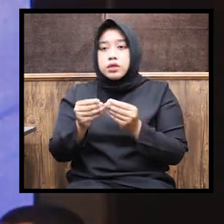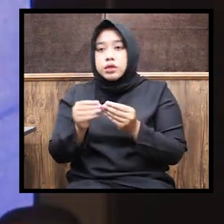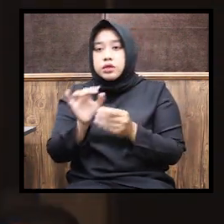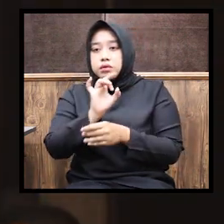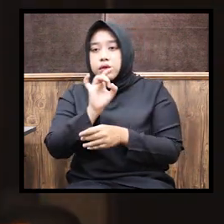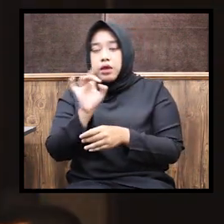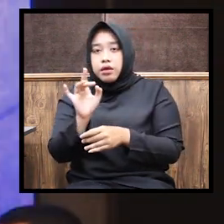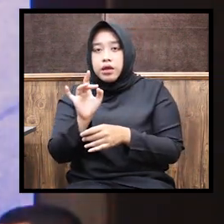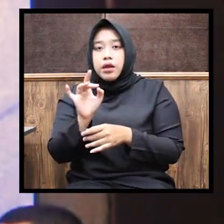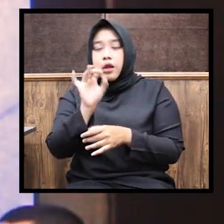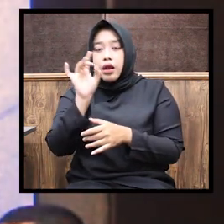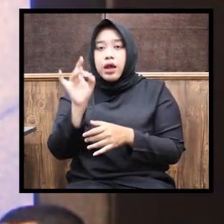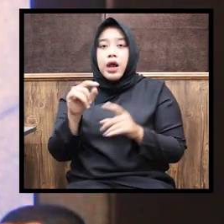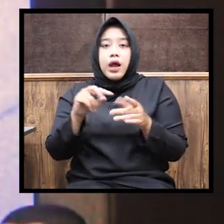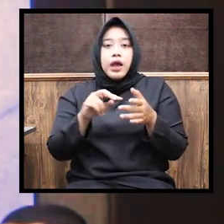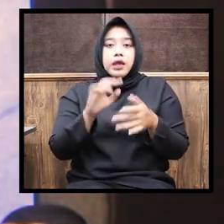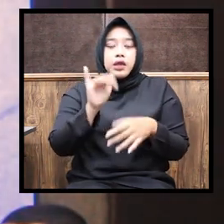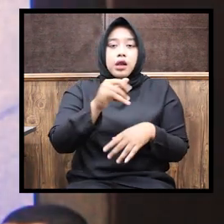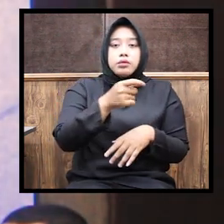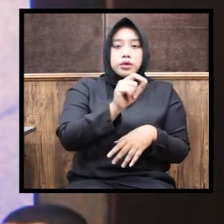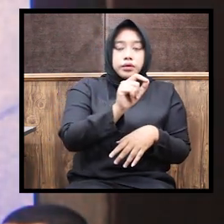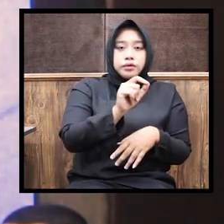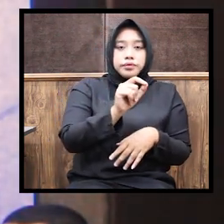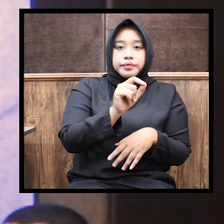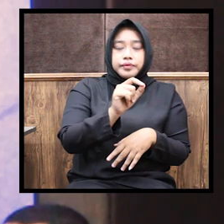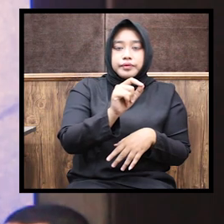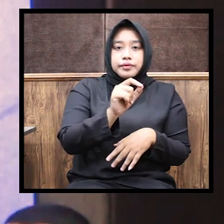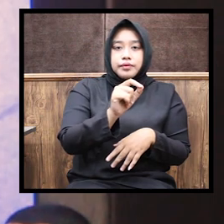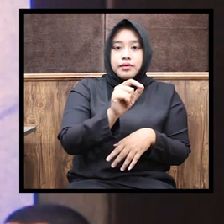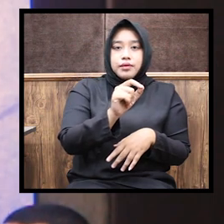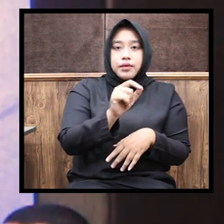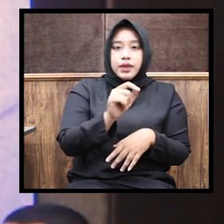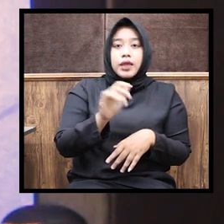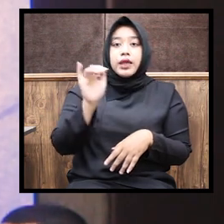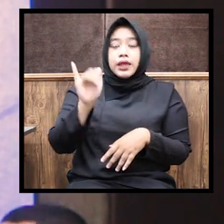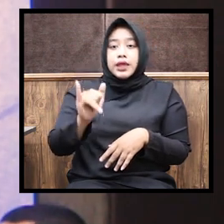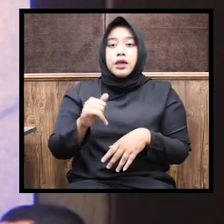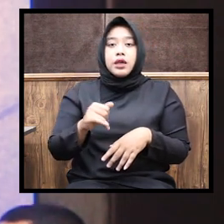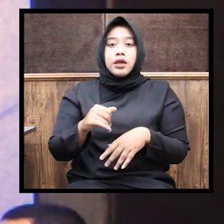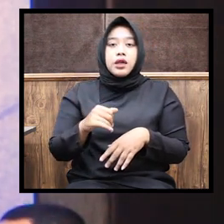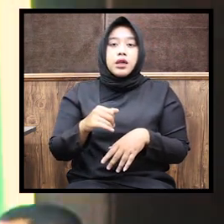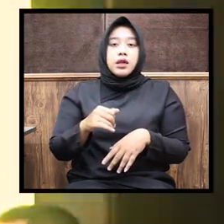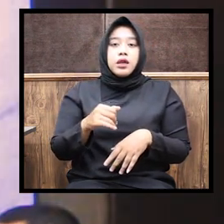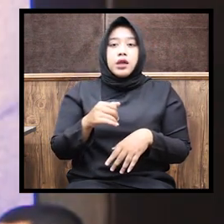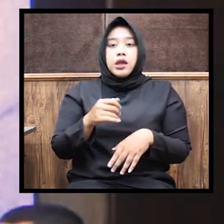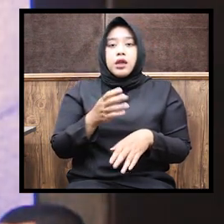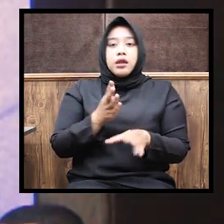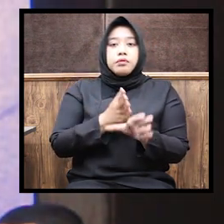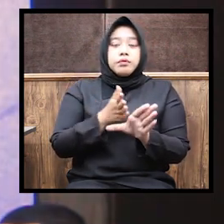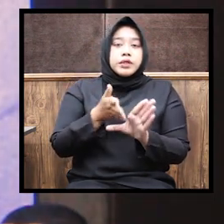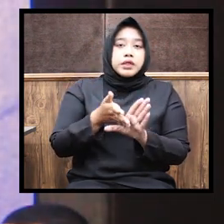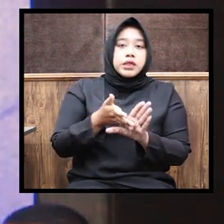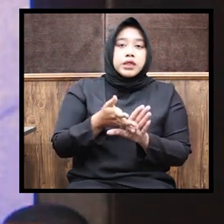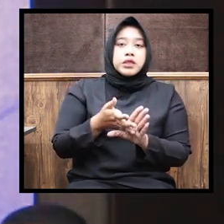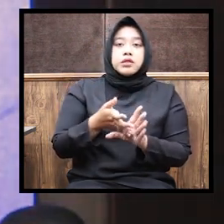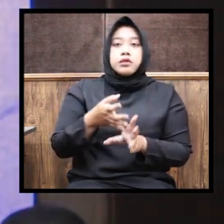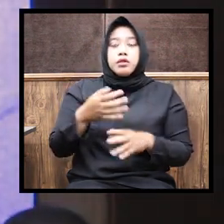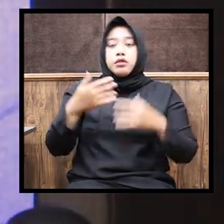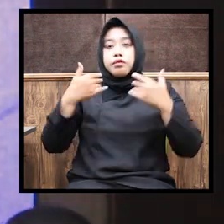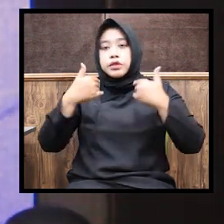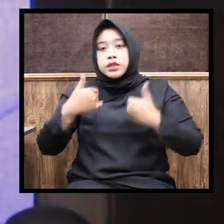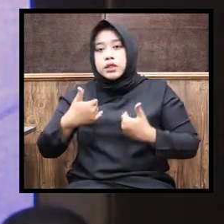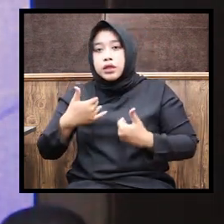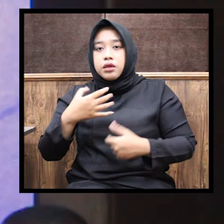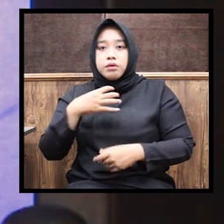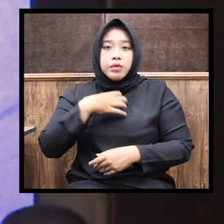suasana inklusi di perusahan mereka masingm bet betul jadi memang dua poin besarnya ya di psikis dan fisik gitu kan psikisnya itu bagaimana